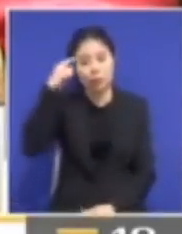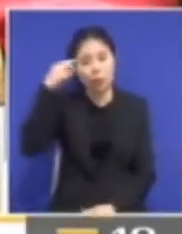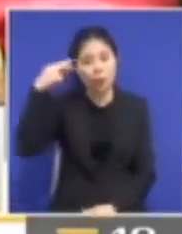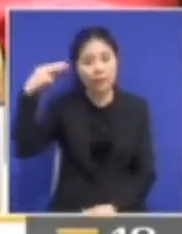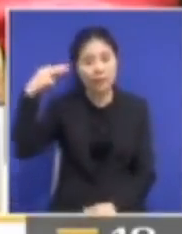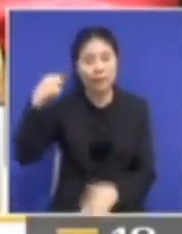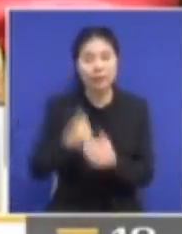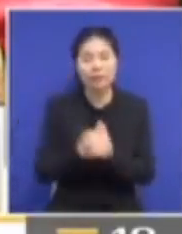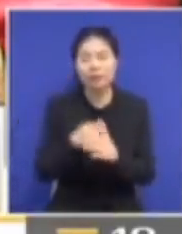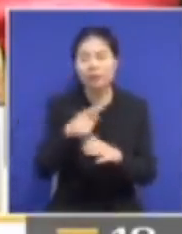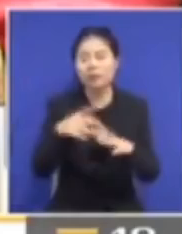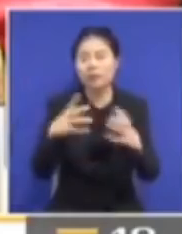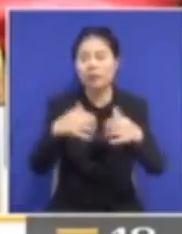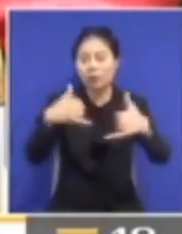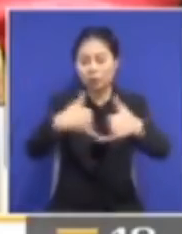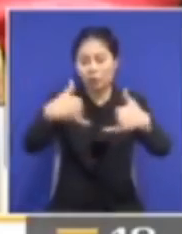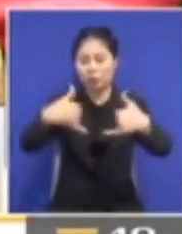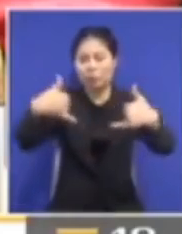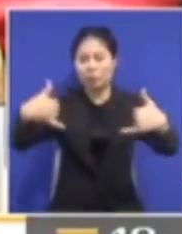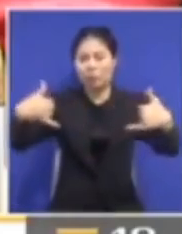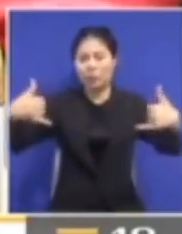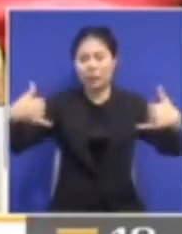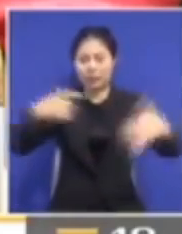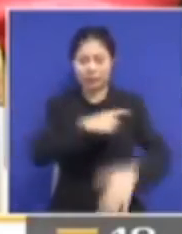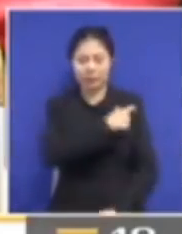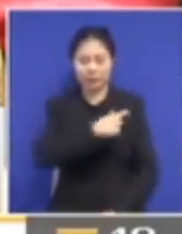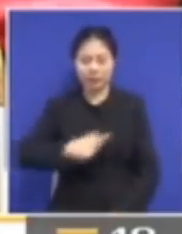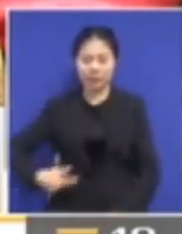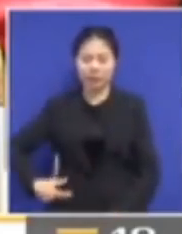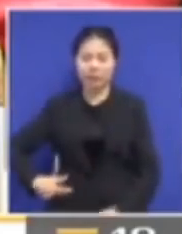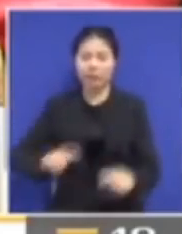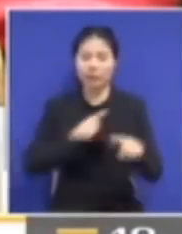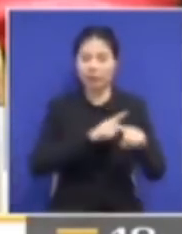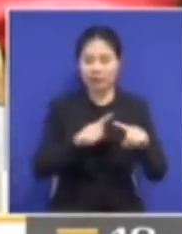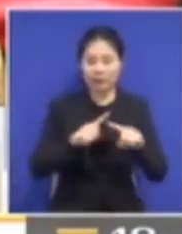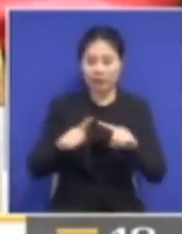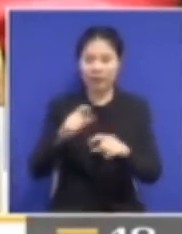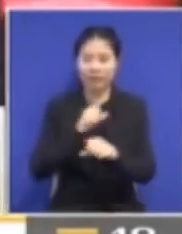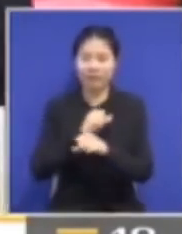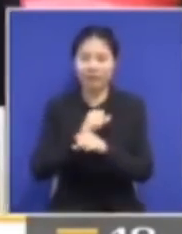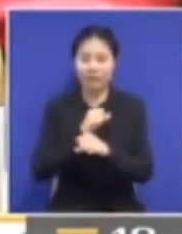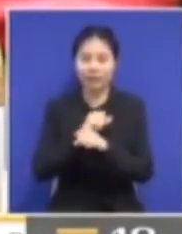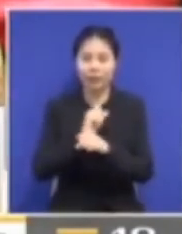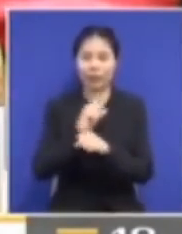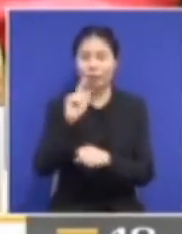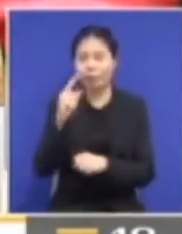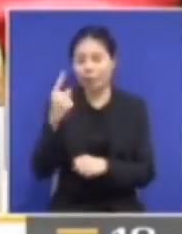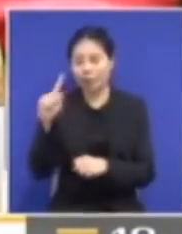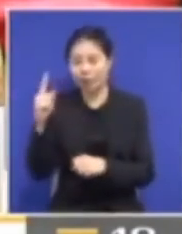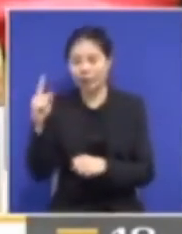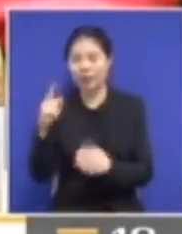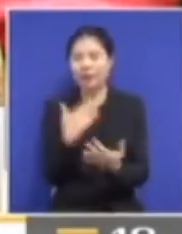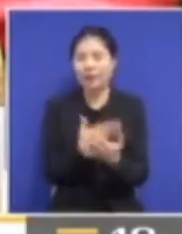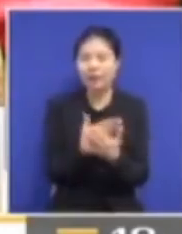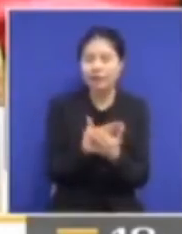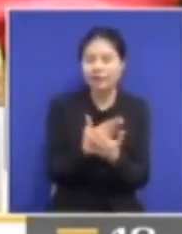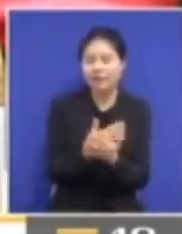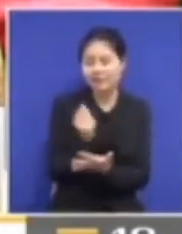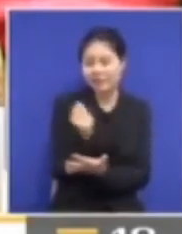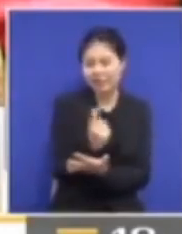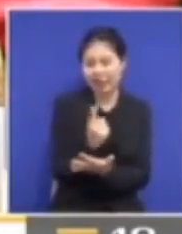ปปั้นนะครับนะอดีตพระบูรณะมหากษัตริย์ไทยนะฮะก็ยังทุจ